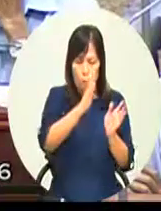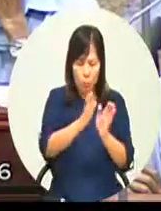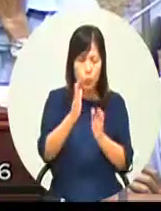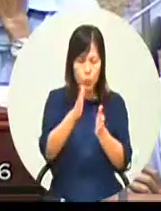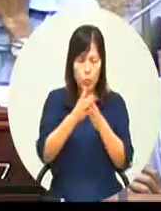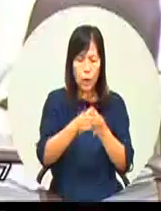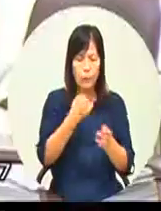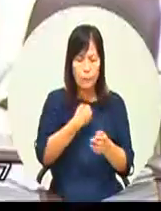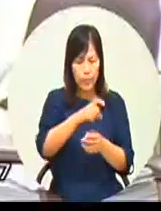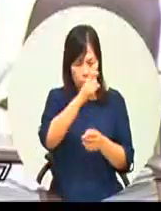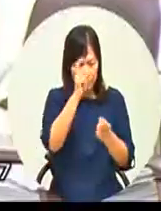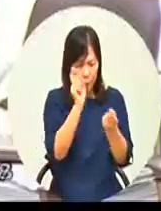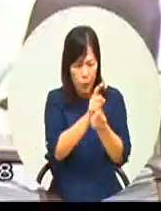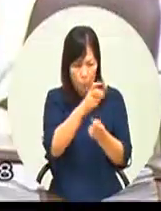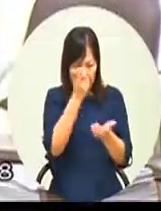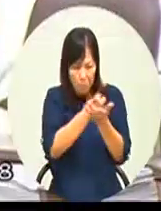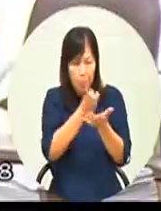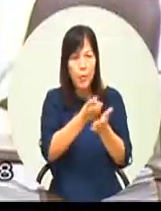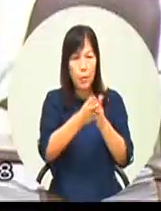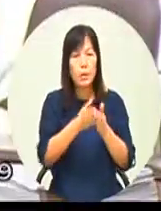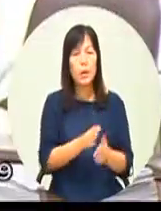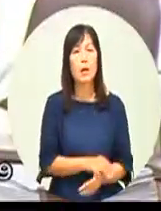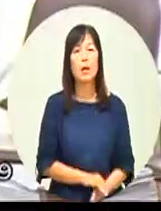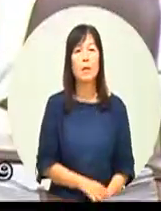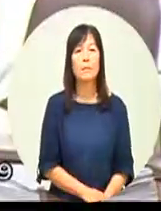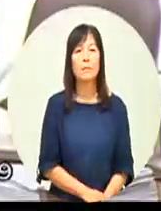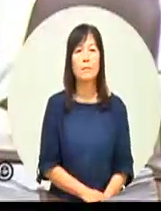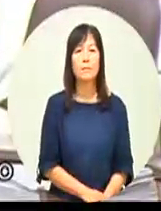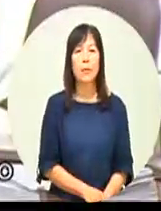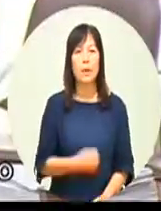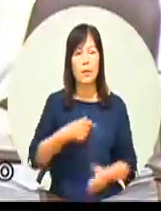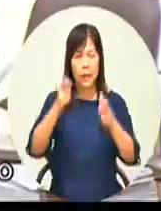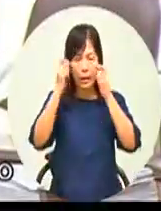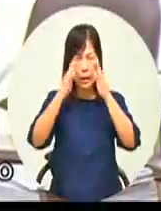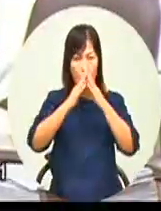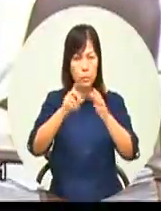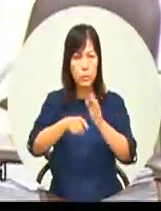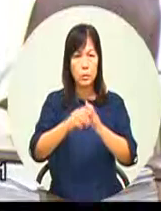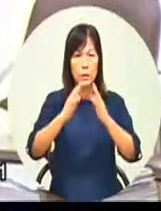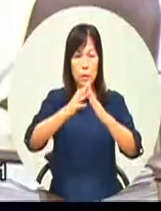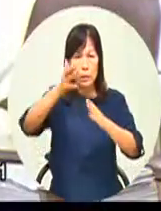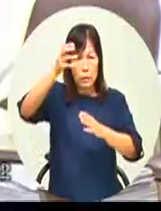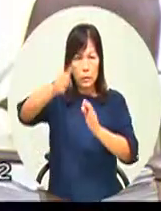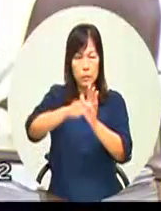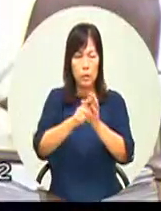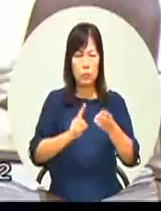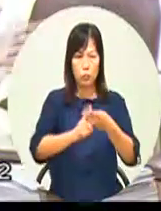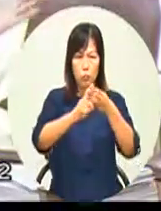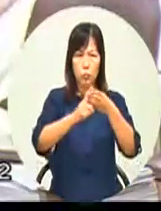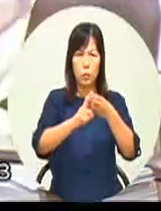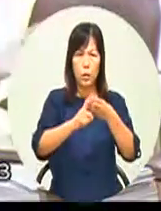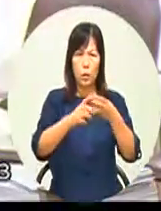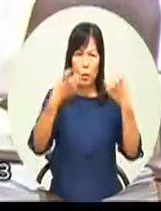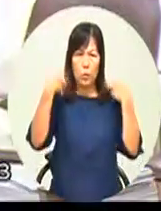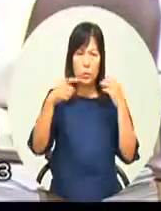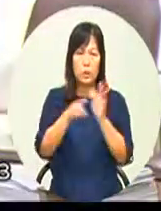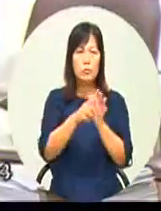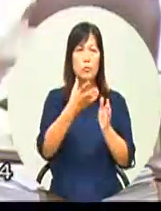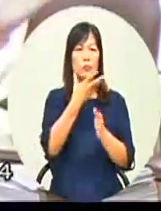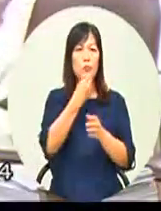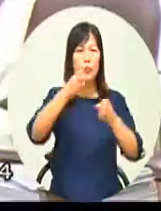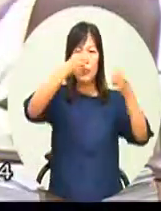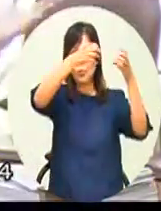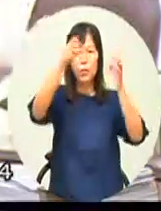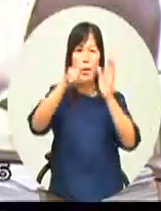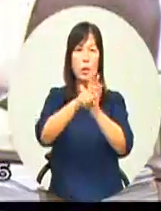要求 好 像当我们高雄市在陈局市长的主政之下，他是一个福车我